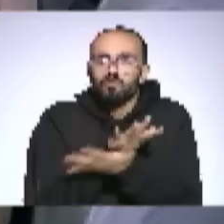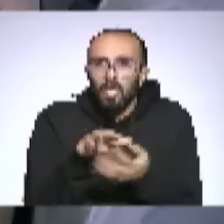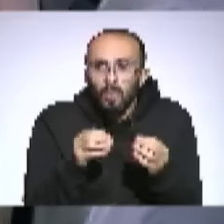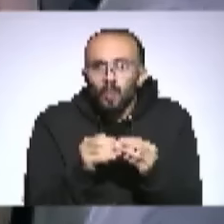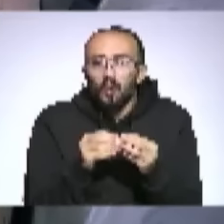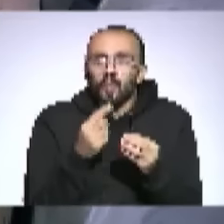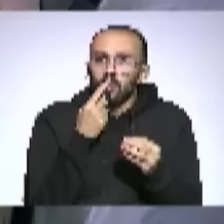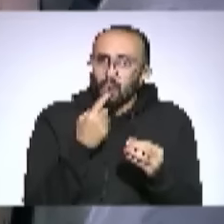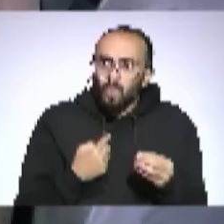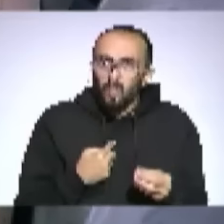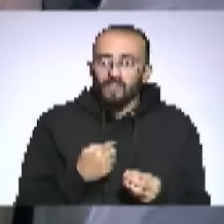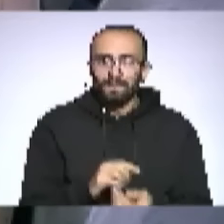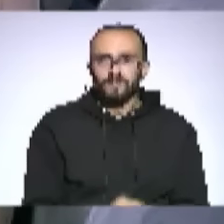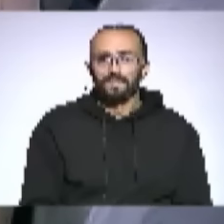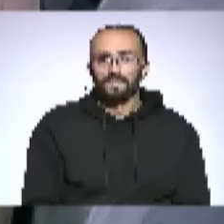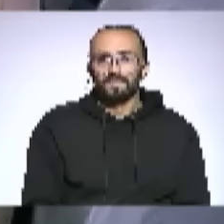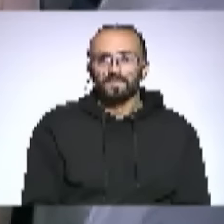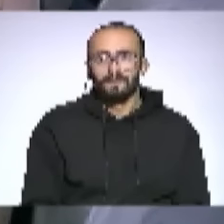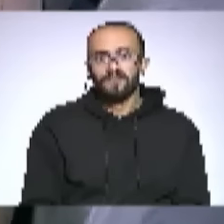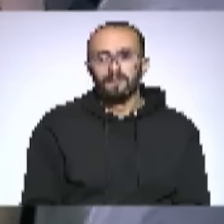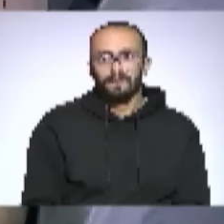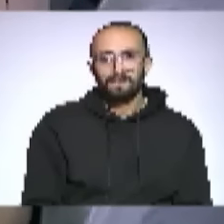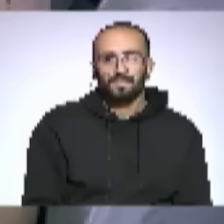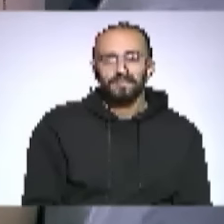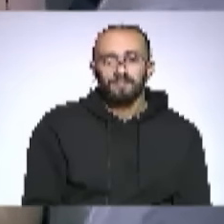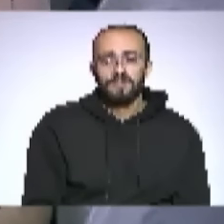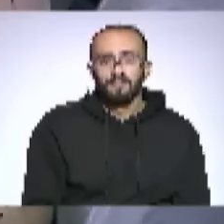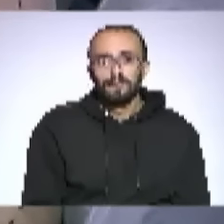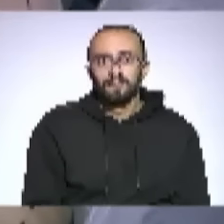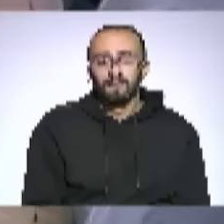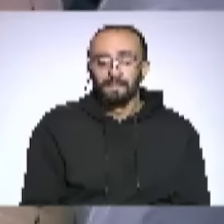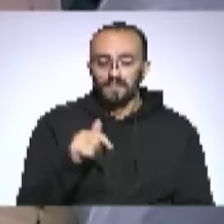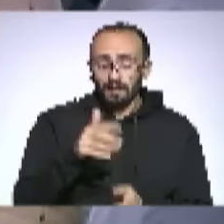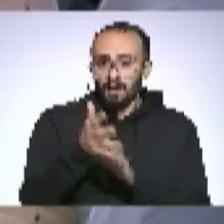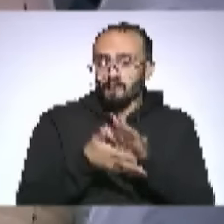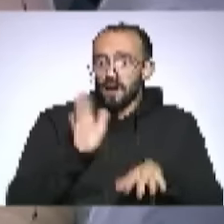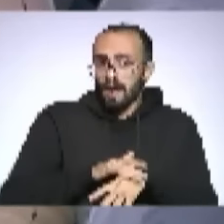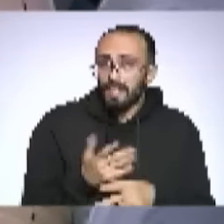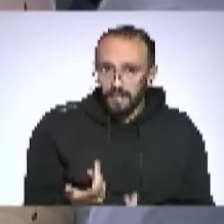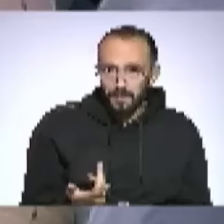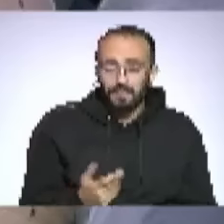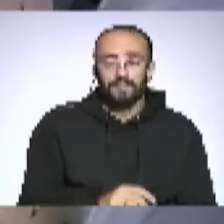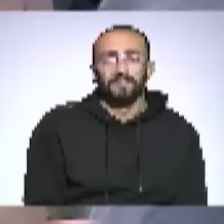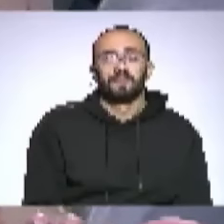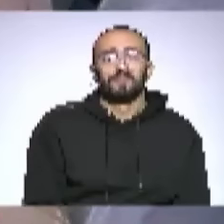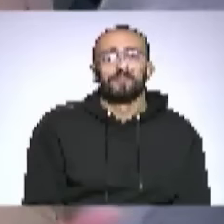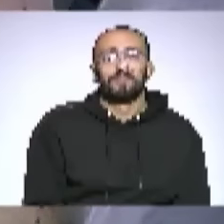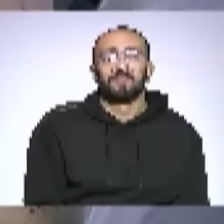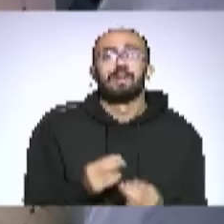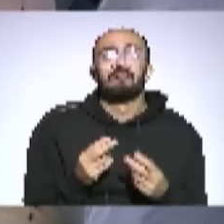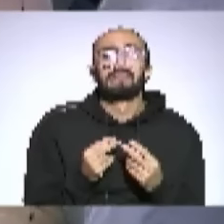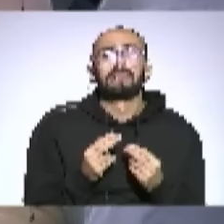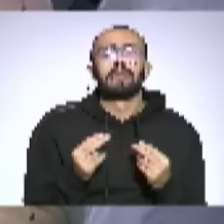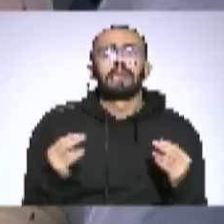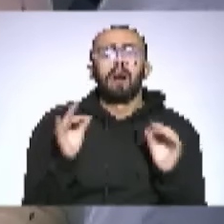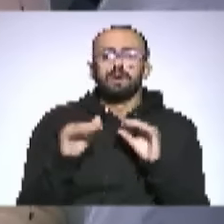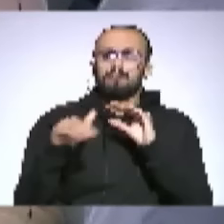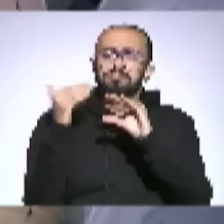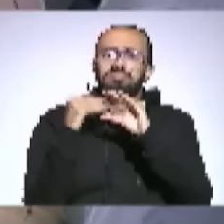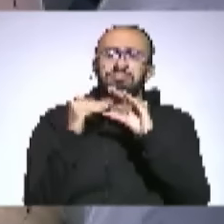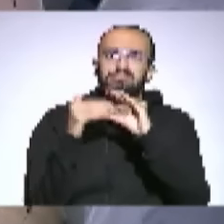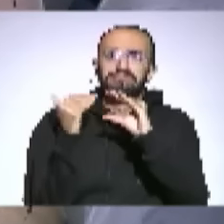او افكاركم اللي ممكن تكونوا محتارين فيها اما عن حلقتنا النهارده فاحنا عندنا عدد كبير من رسائل حضراتكم